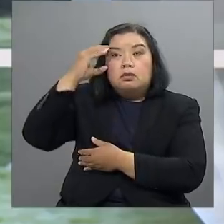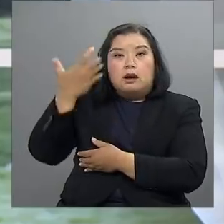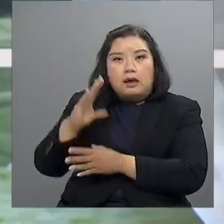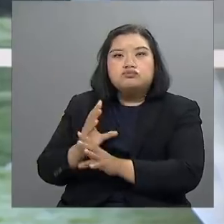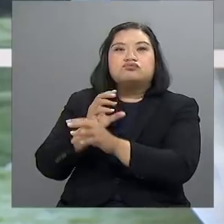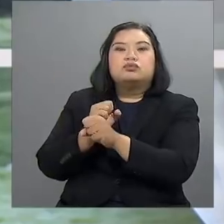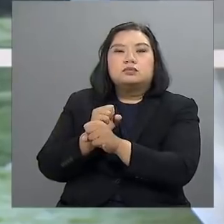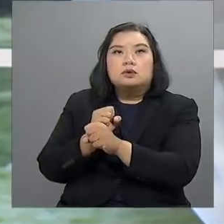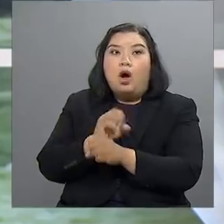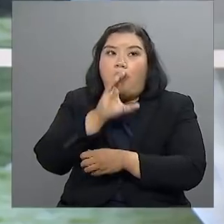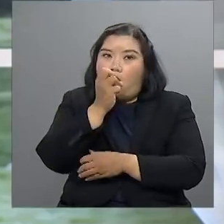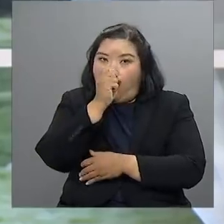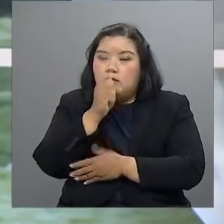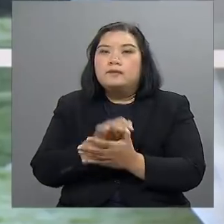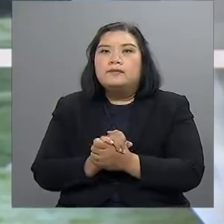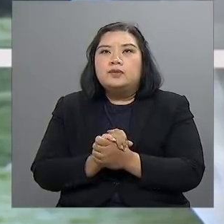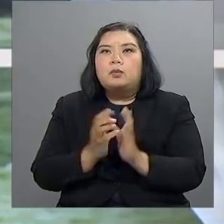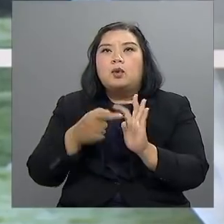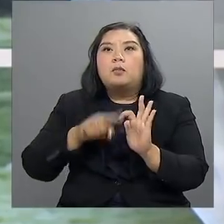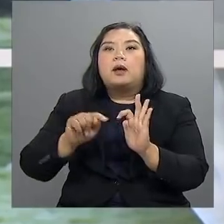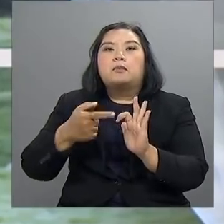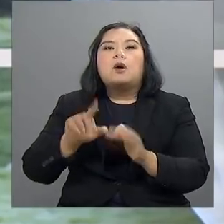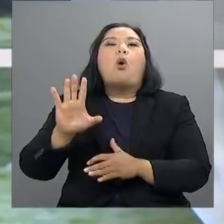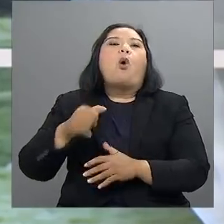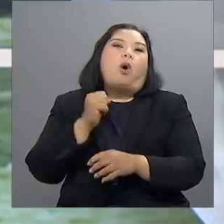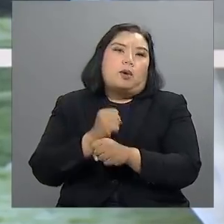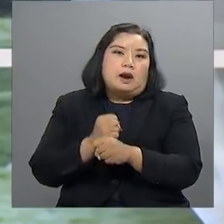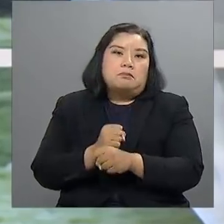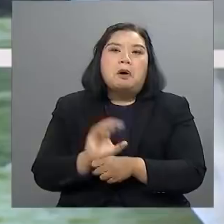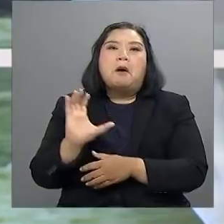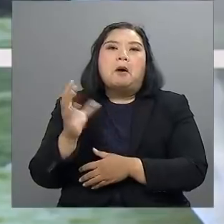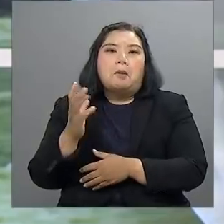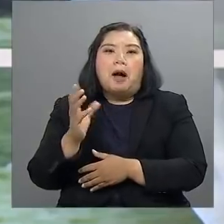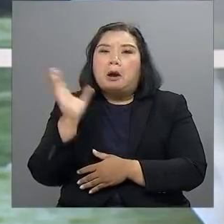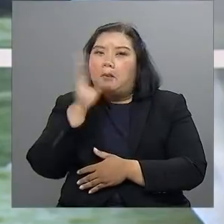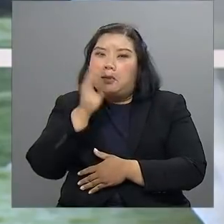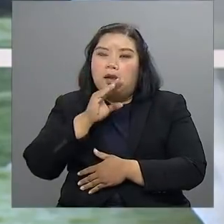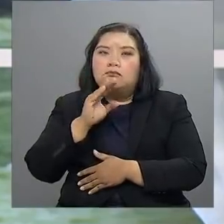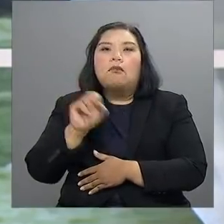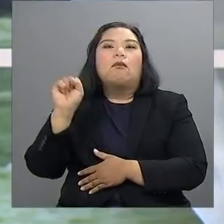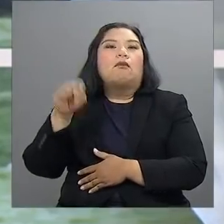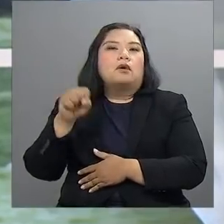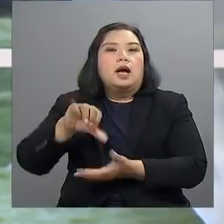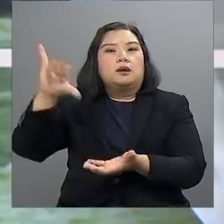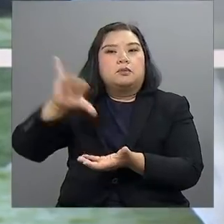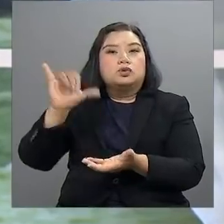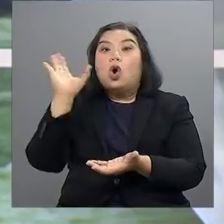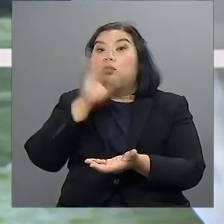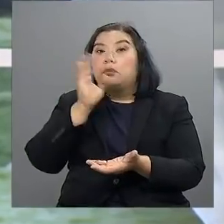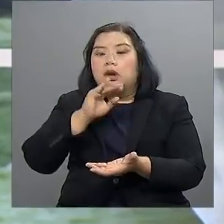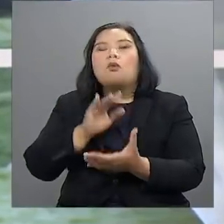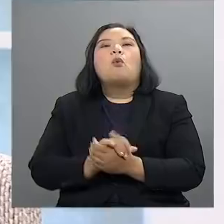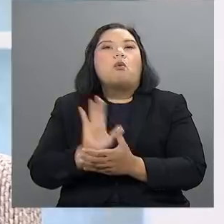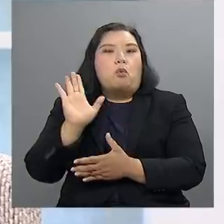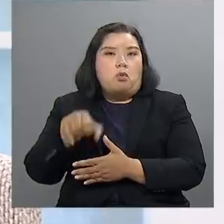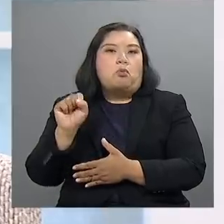นี้นะคะนำไปทำเป็นซอสพ ริกถึงว่าสีมันสวย ใช่เป็นซอสพริกเป็นน้ำจิ้มโอไม่แปลกใจเลยรายได้งามทีเดียวนะคะอ ย่